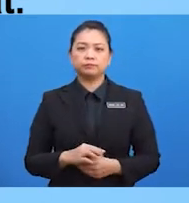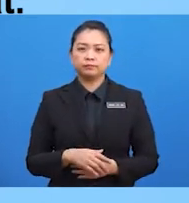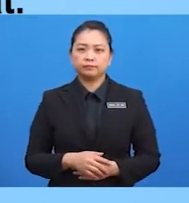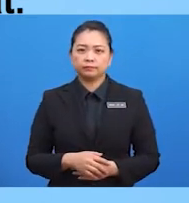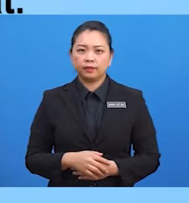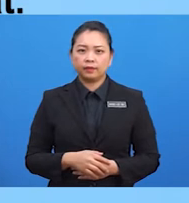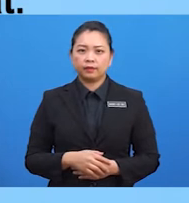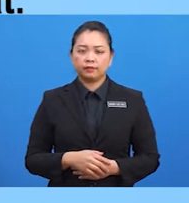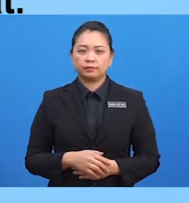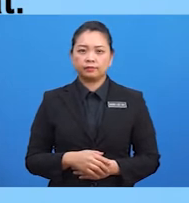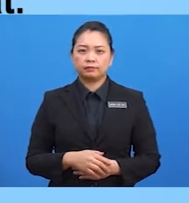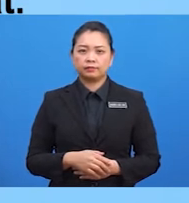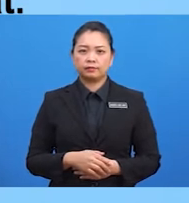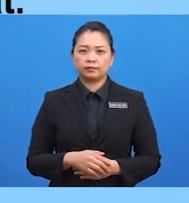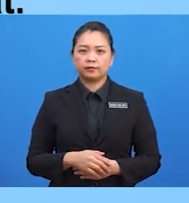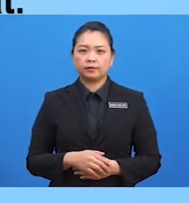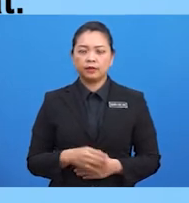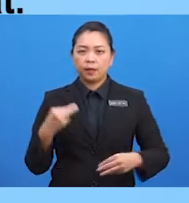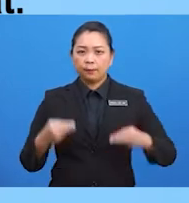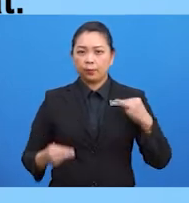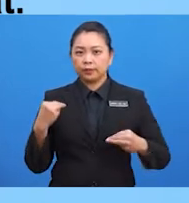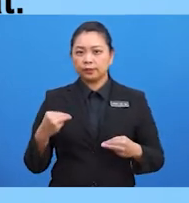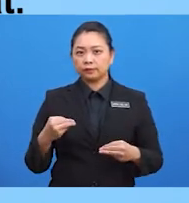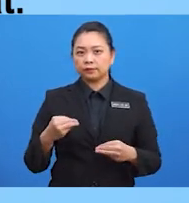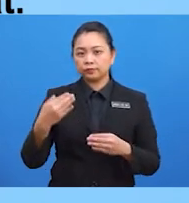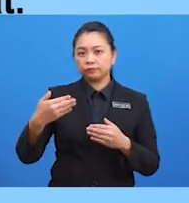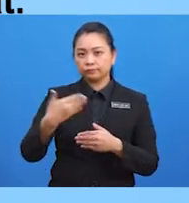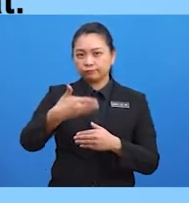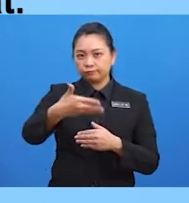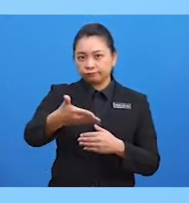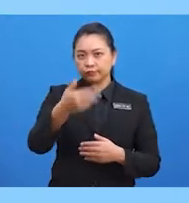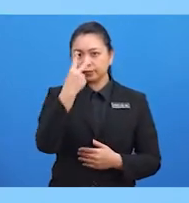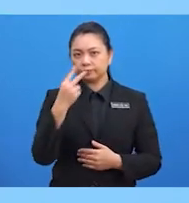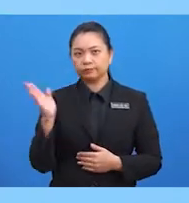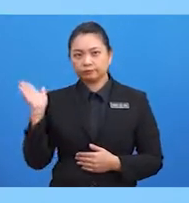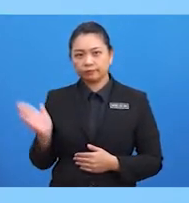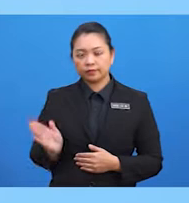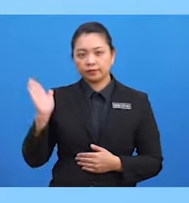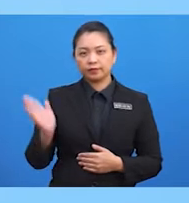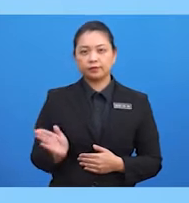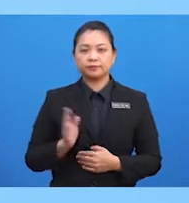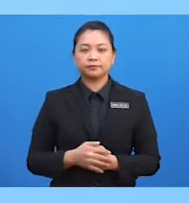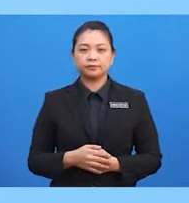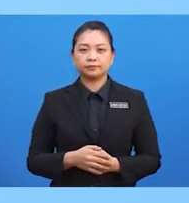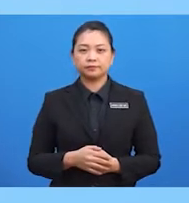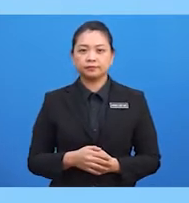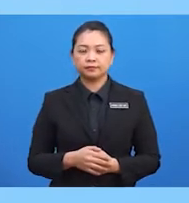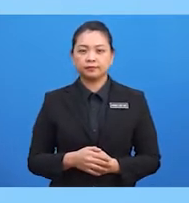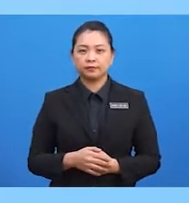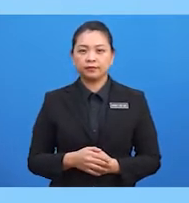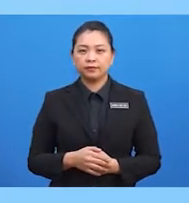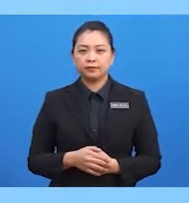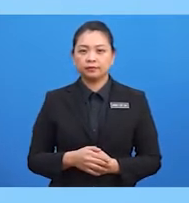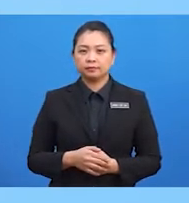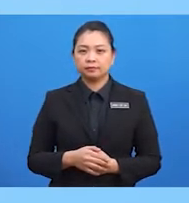membulat. Model sistem suria seterusnya adalah model heliosentrik. Model